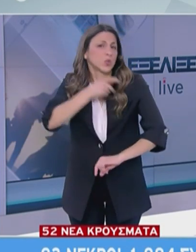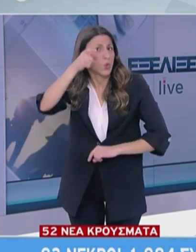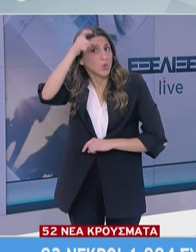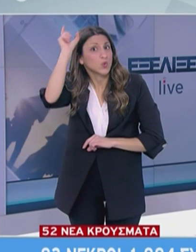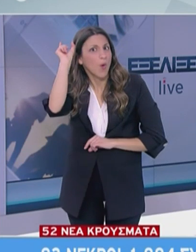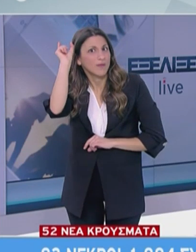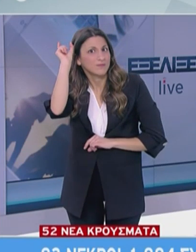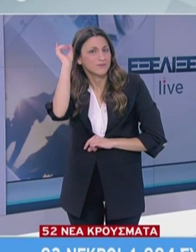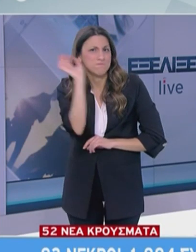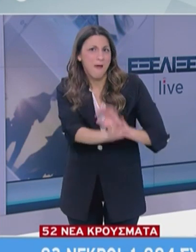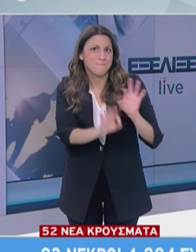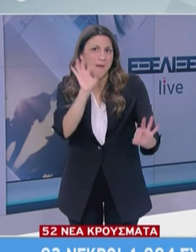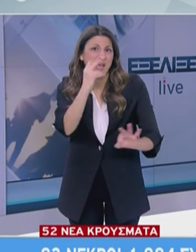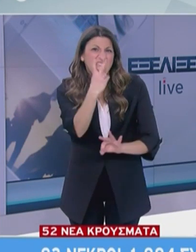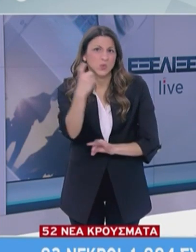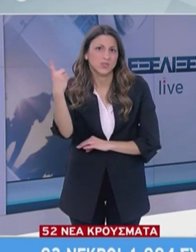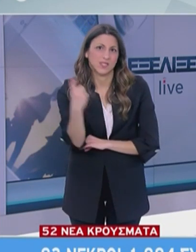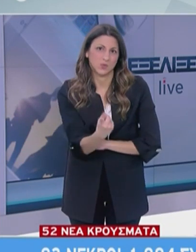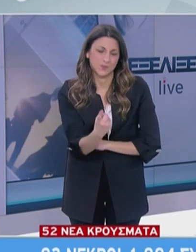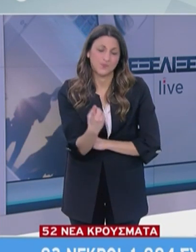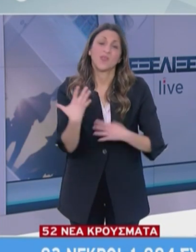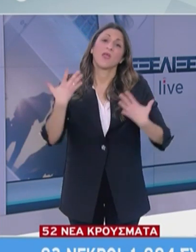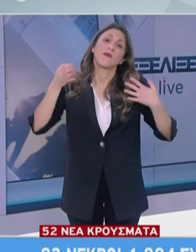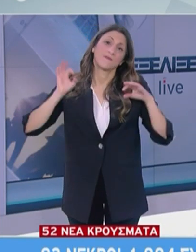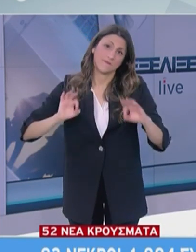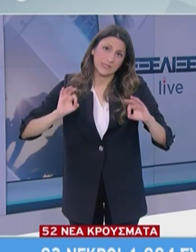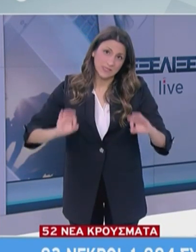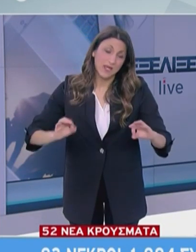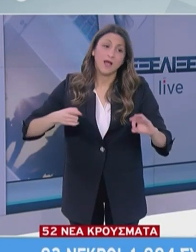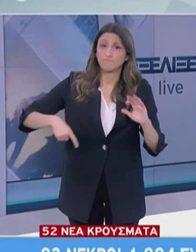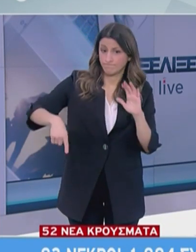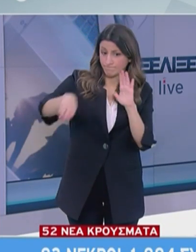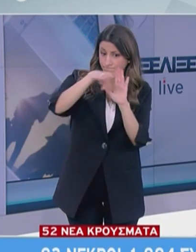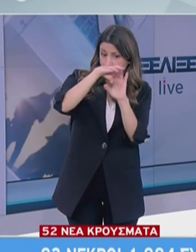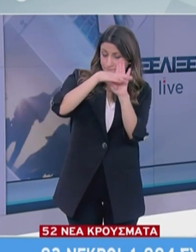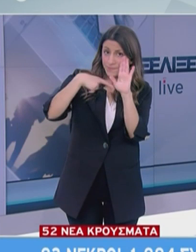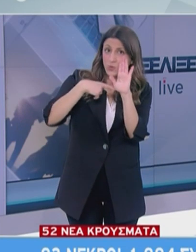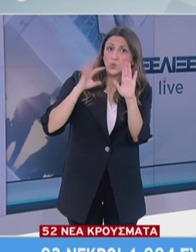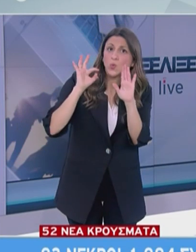και τα πρωτόκολλα χημειοπροφύλαξης σε υγειονομικούς έχουν